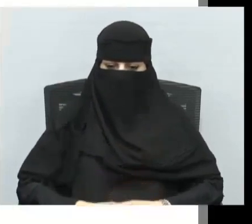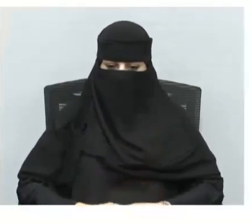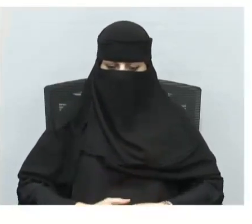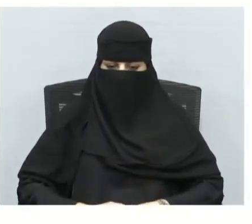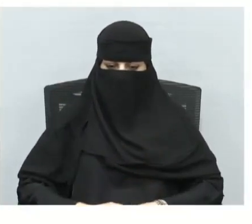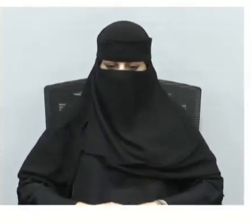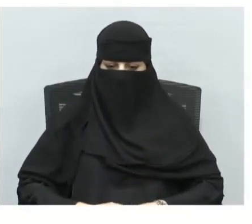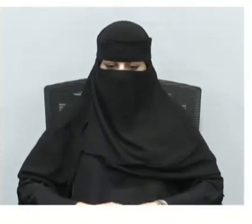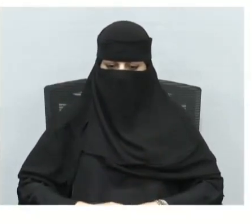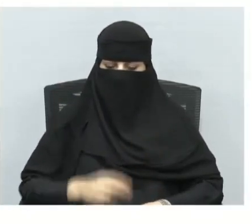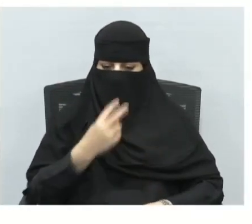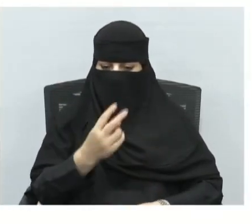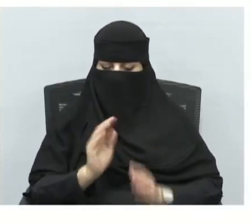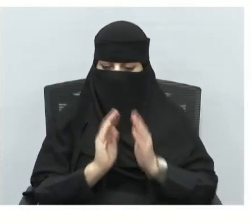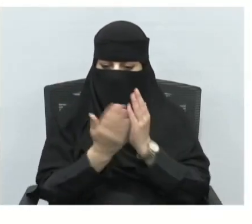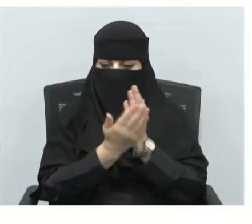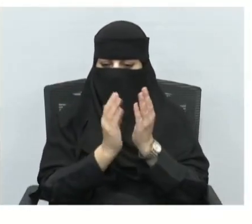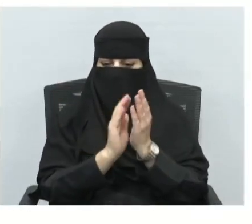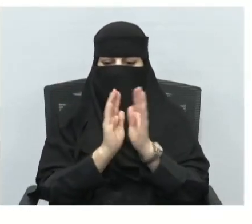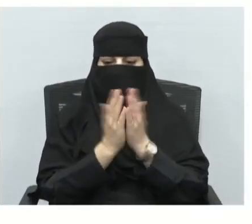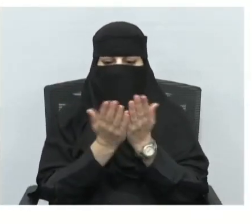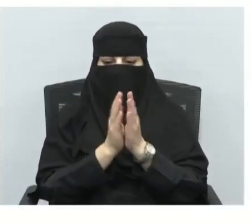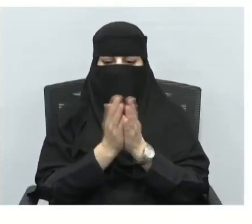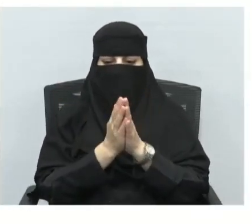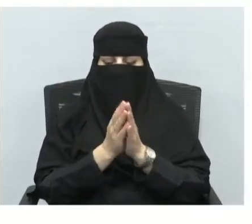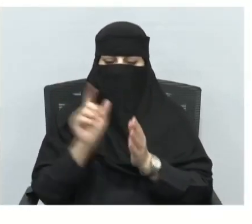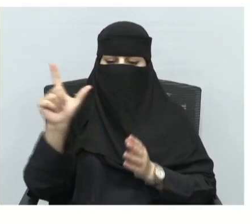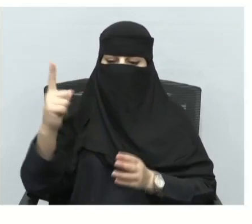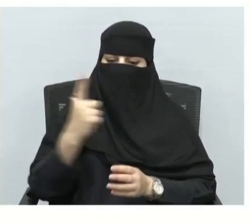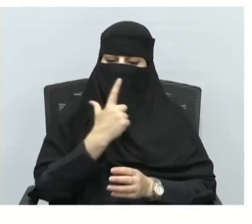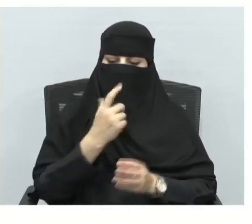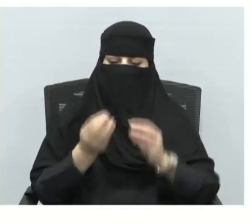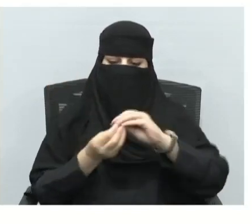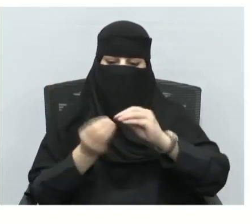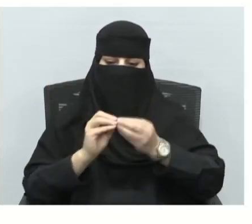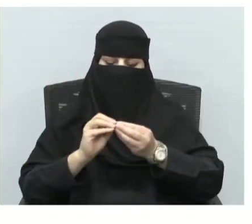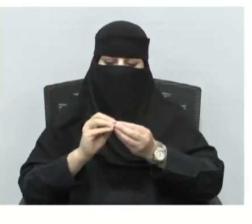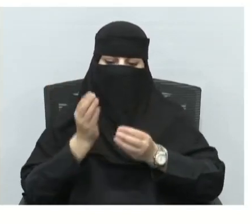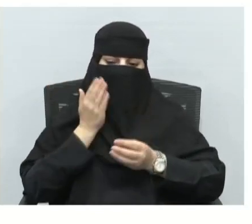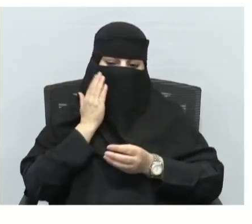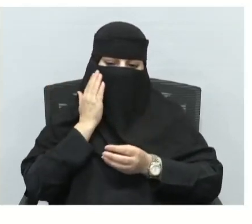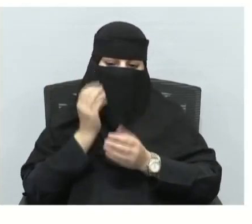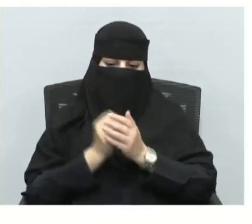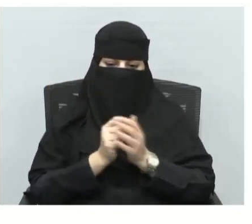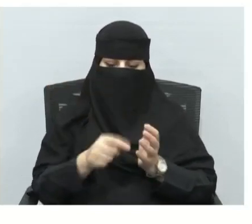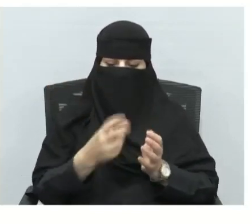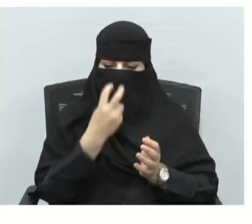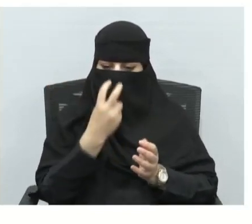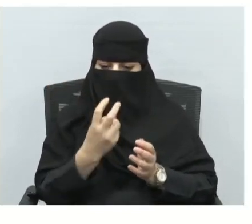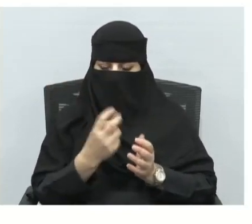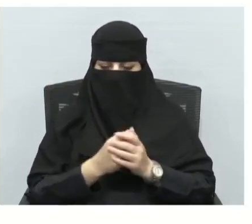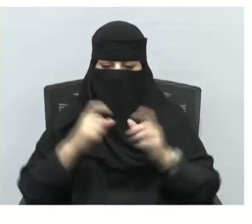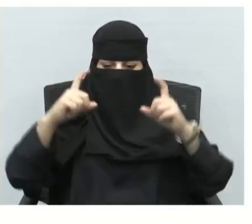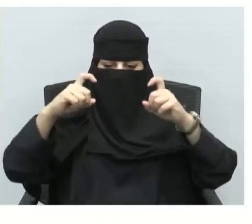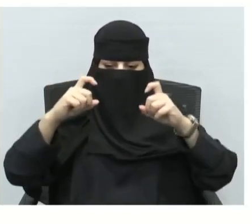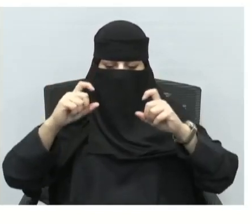الرحيم هذا هو غلاف كتابنا لماده لغتي ولونه وردي وهنا نشاهد صوره